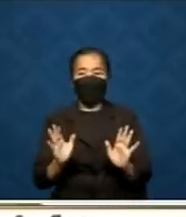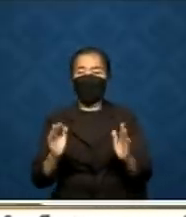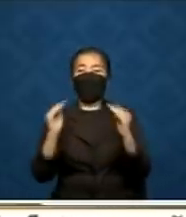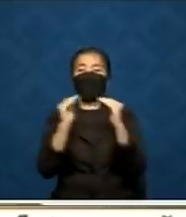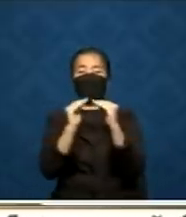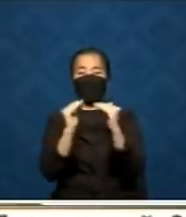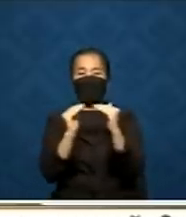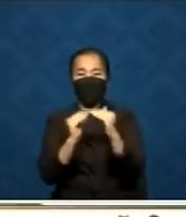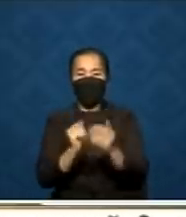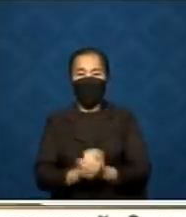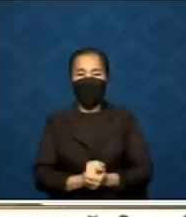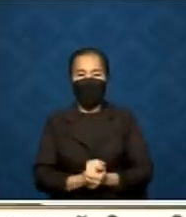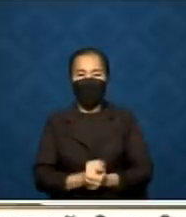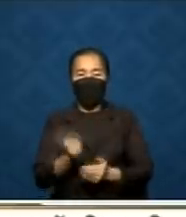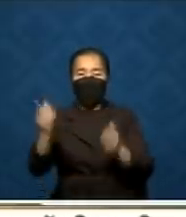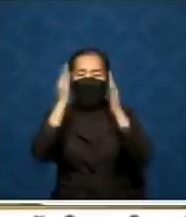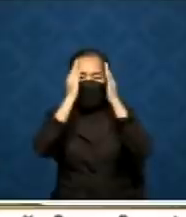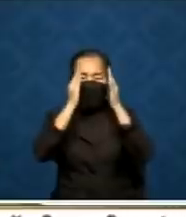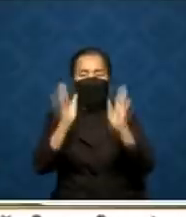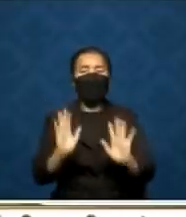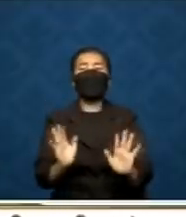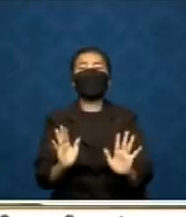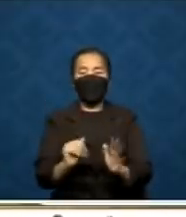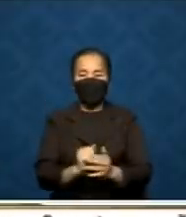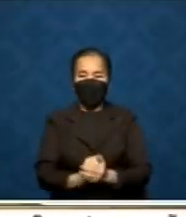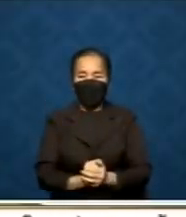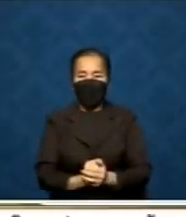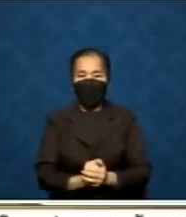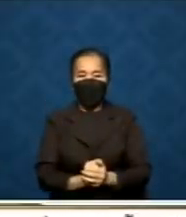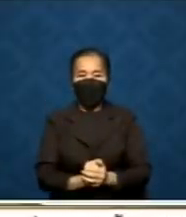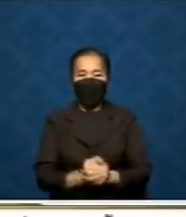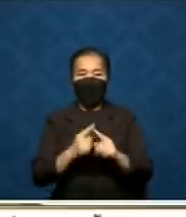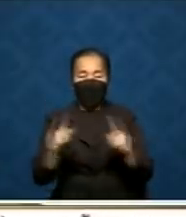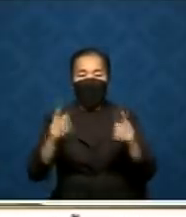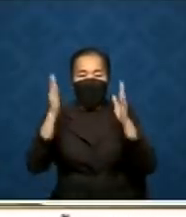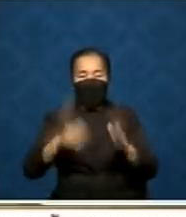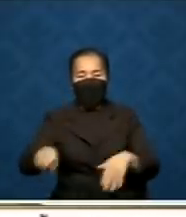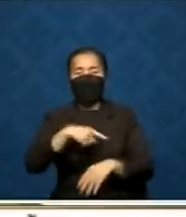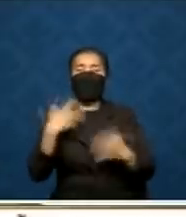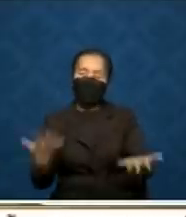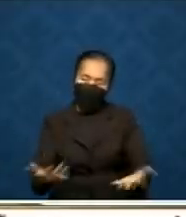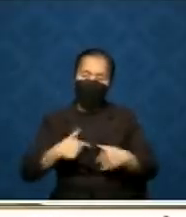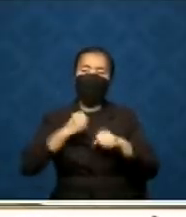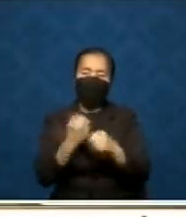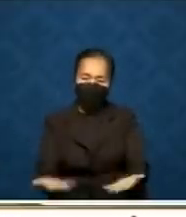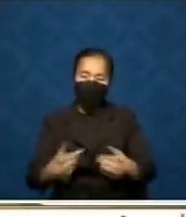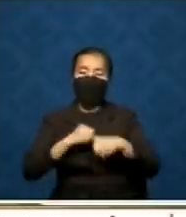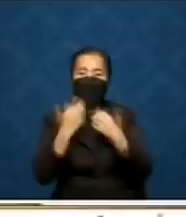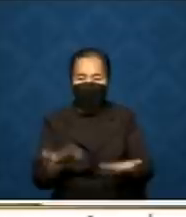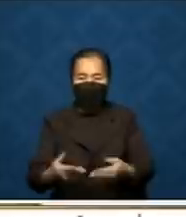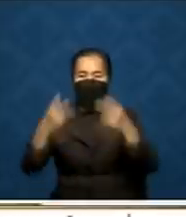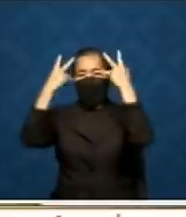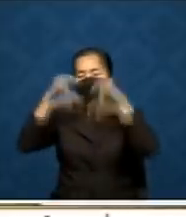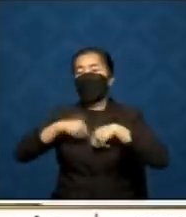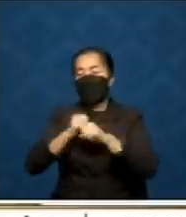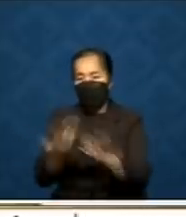ธรรมท่านไม่ได้คิดตนาค่าหรอกดีแล้วคนก็จะบอกแล้วจะให้ผมทำยังไงนายกนายกให้